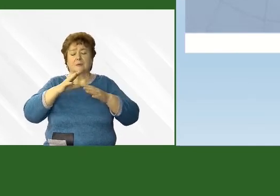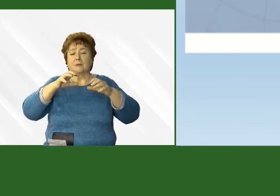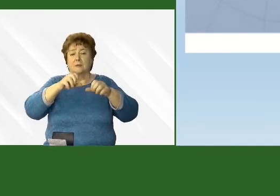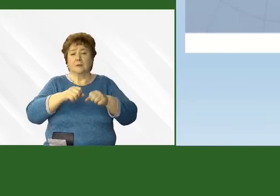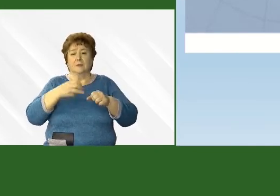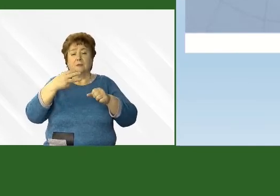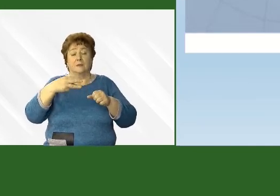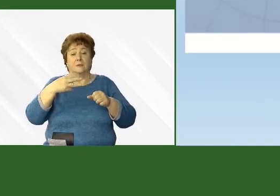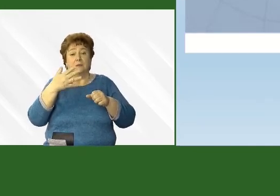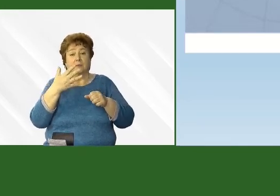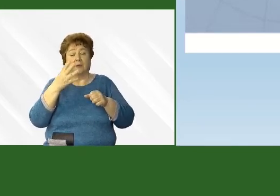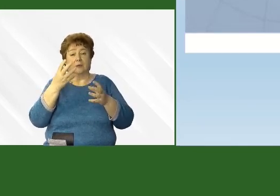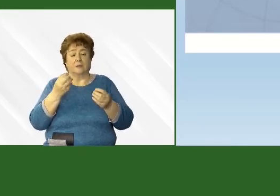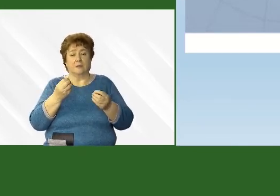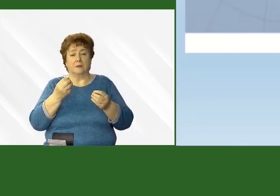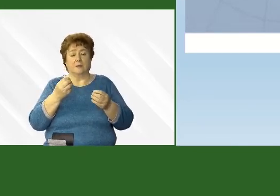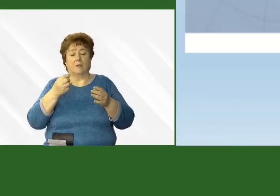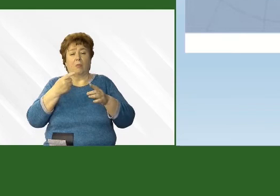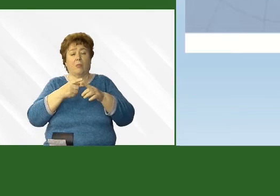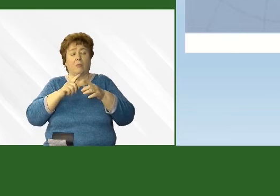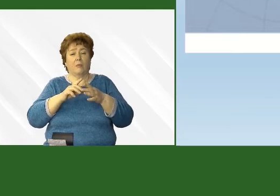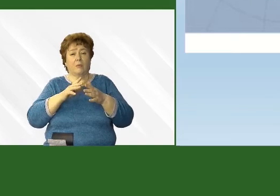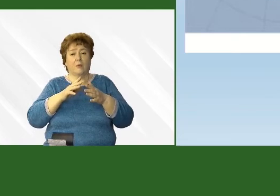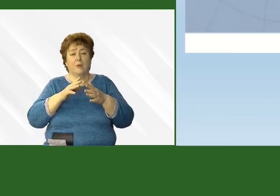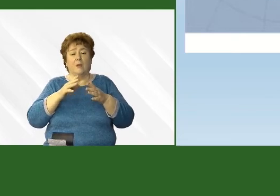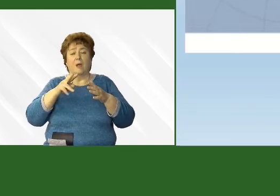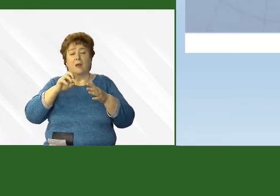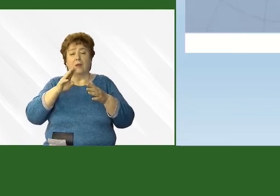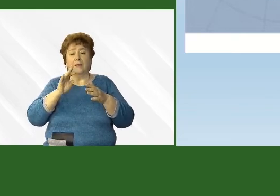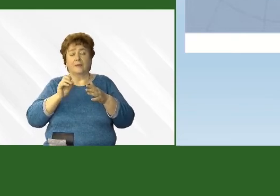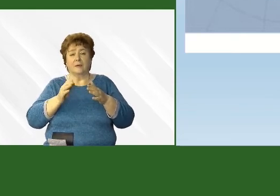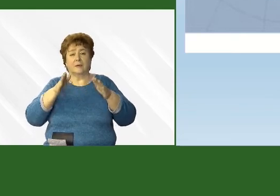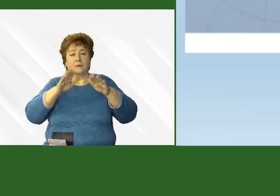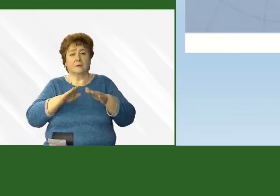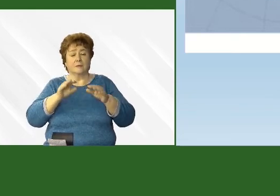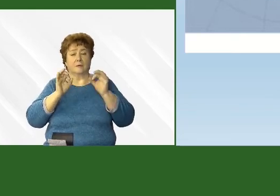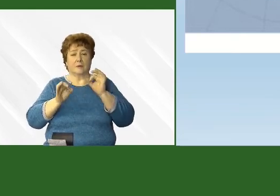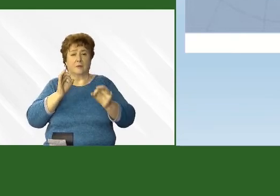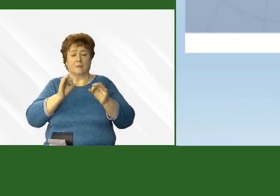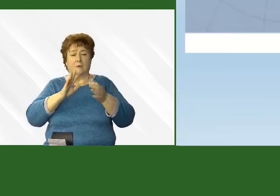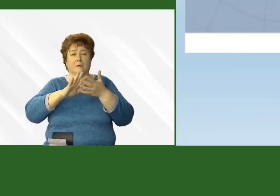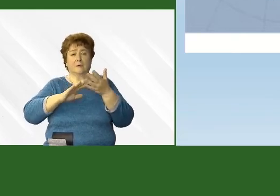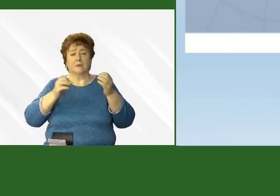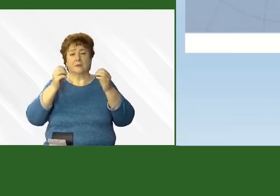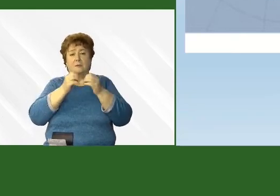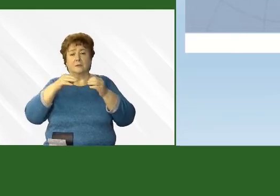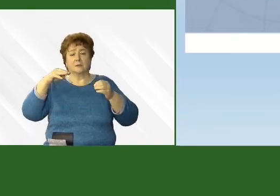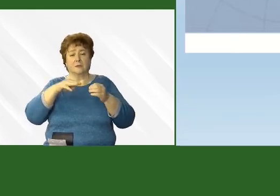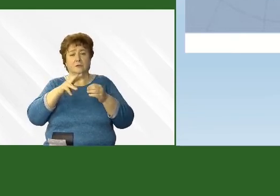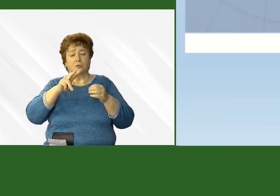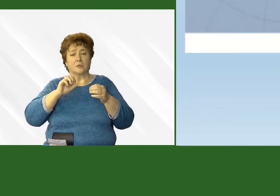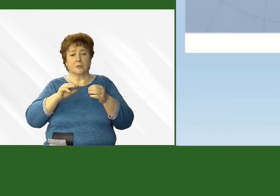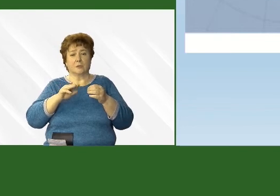всего 35 дней. До этого ледник оставался стабильным в течение 10 тысяч